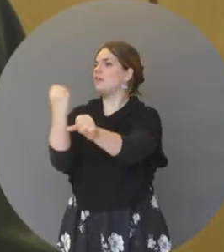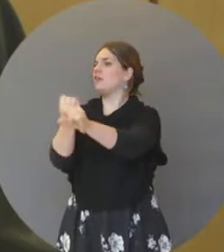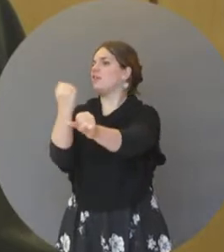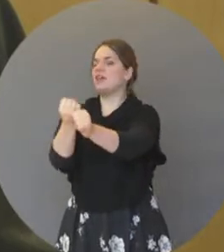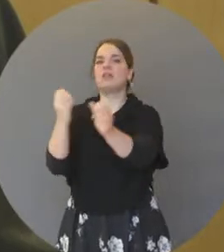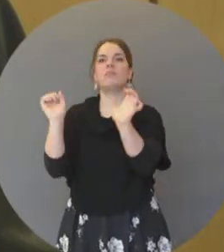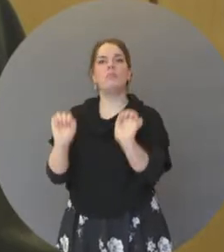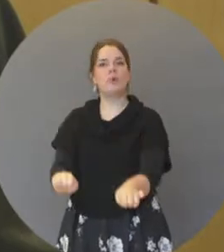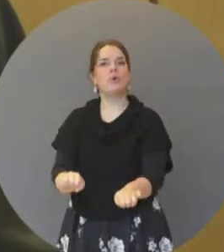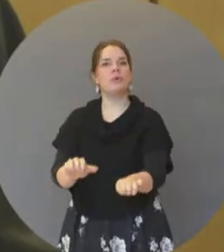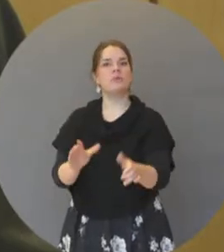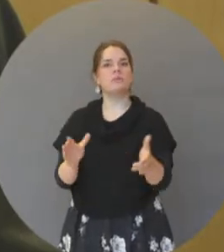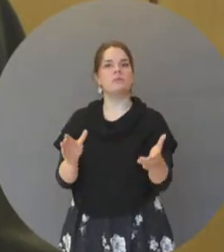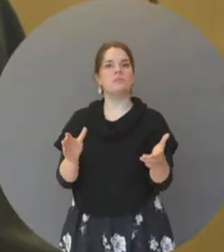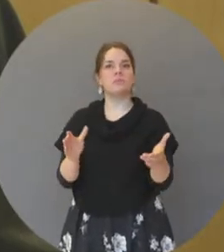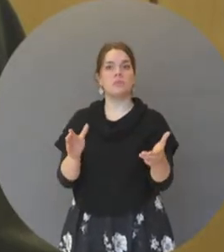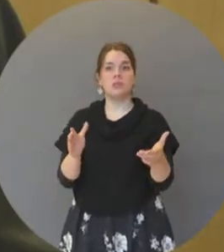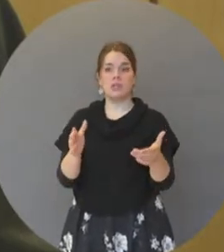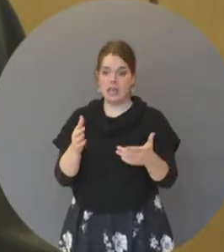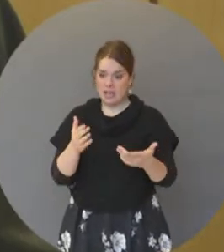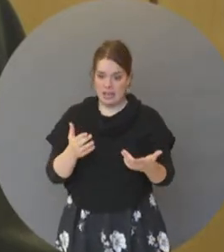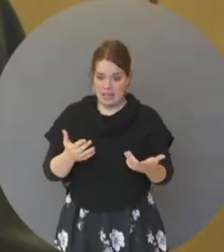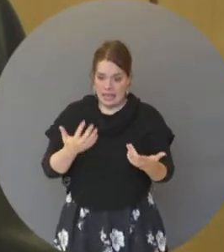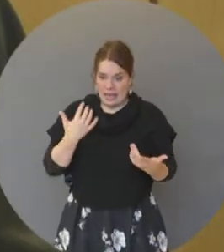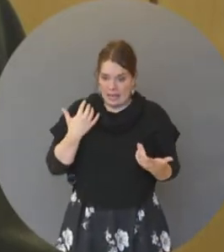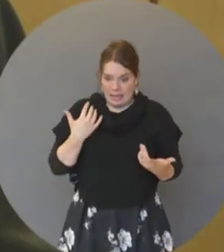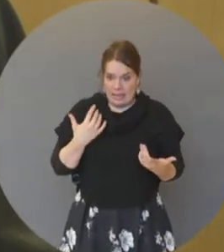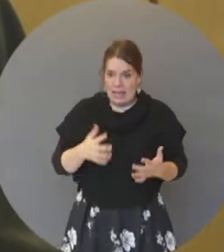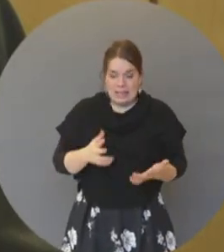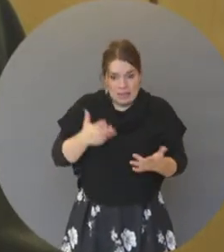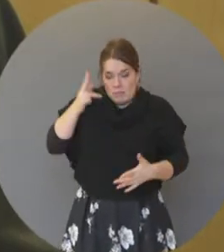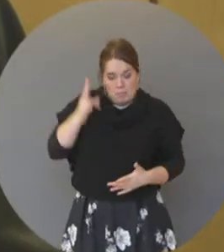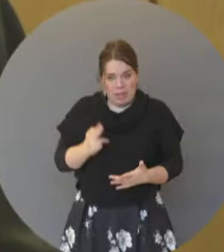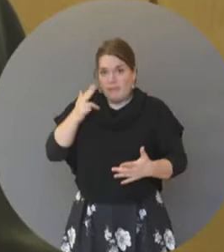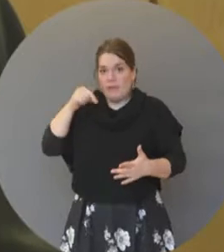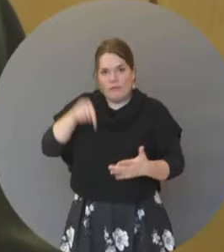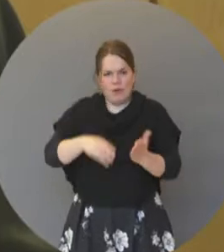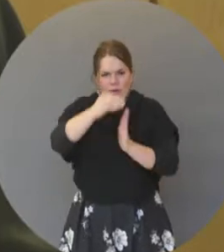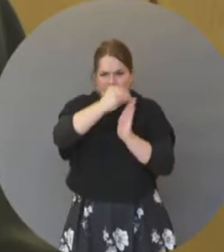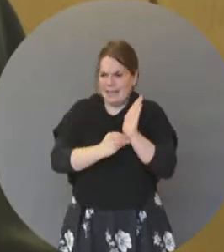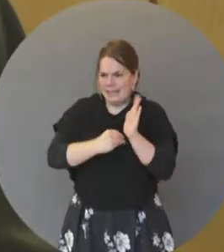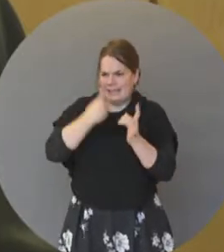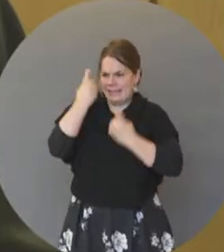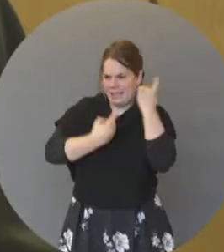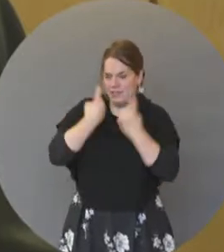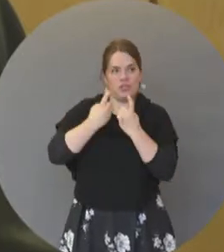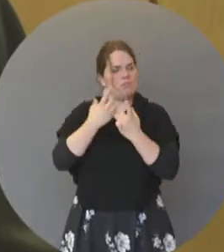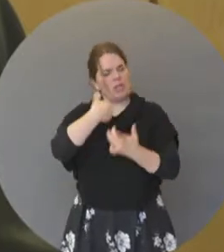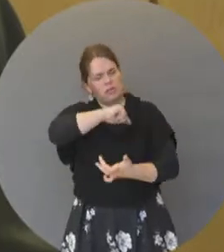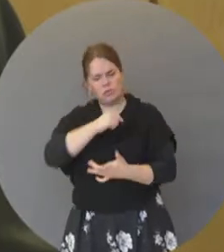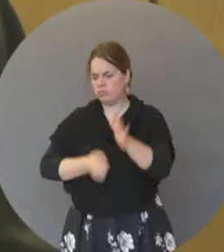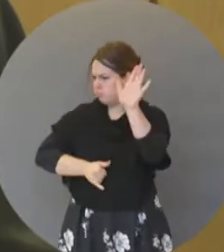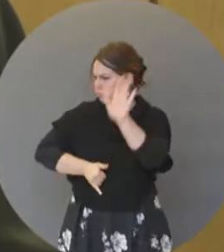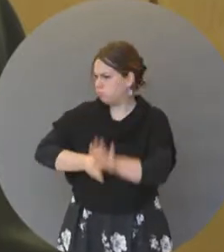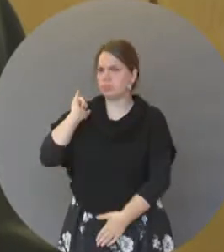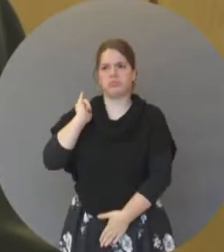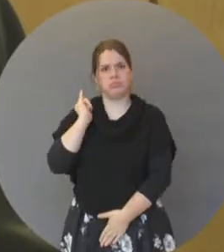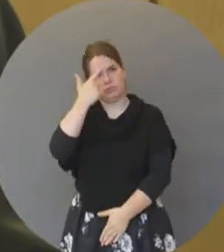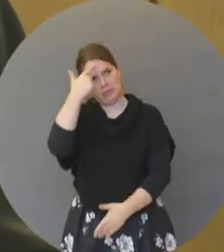il y a tout à fait tout a écrit nous nous portons volontaires à vos côtés pour